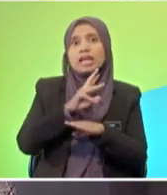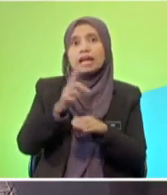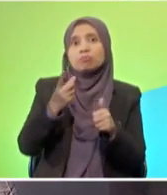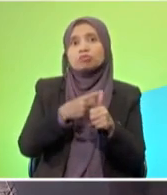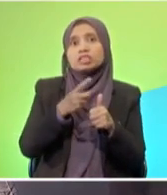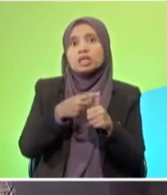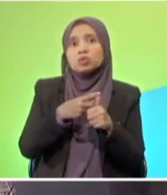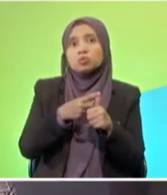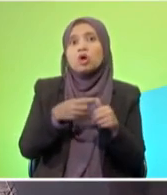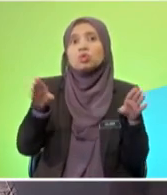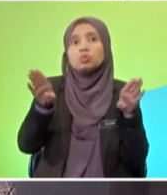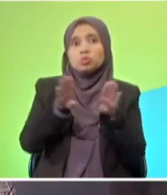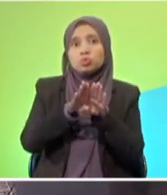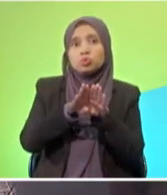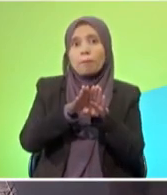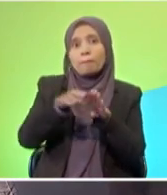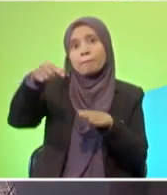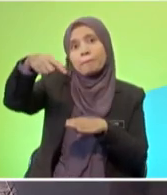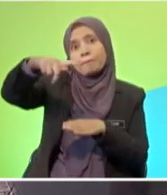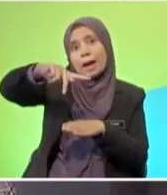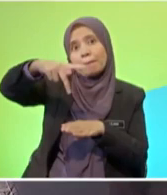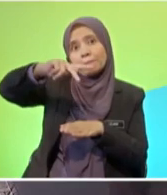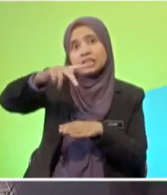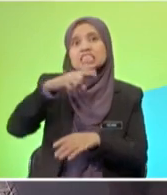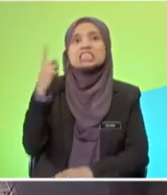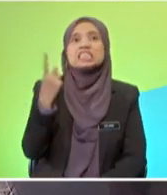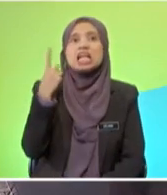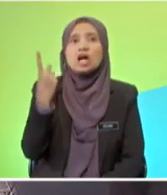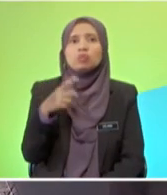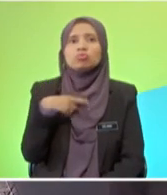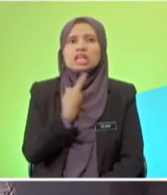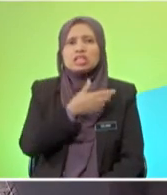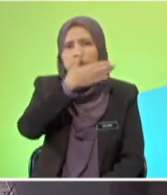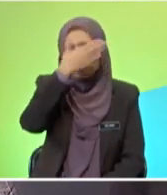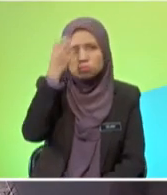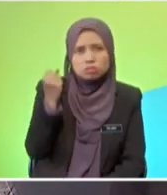sekali itu menutup pahit selepas digunakan lalu nyuwun kadang-kadang